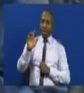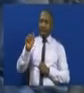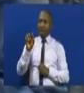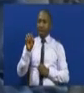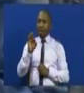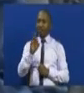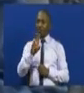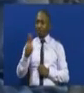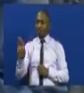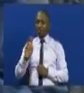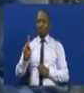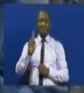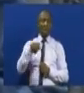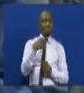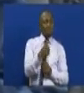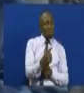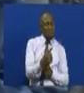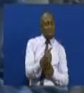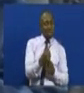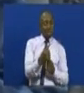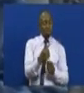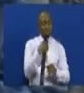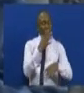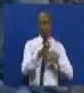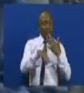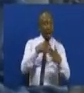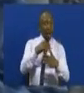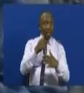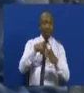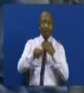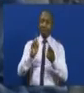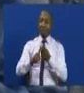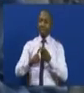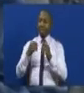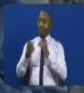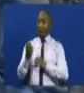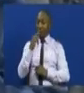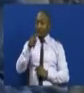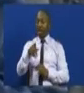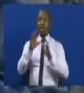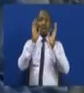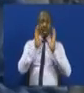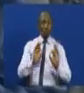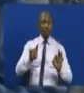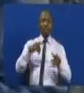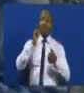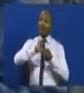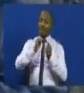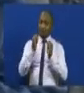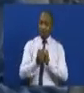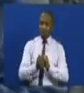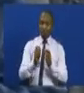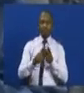ikiwa moja kati ya michanganyiko inayoweza kuwekwa katika dawa, inaweza ikawa nzuri. Ila tu shida